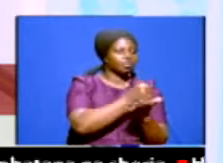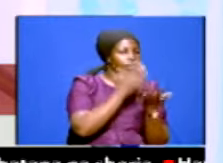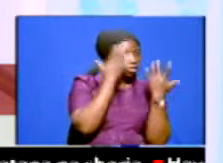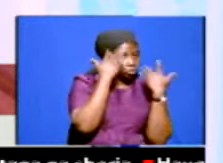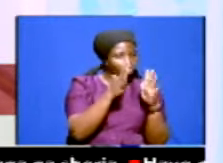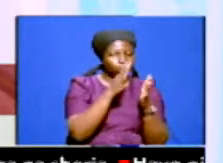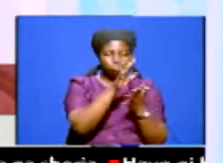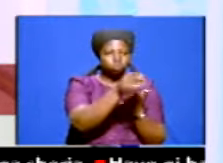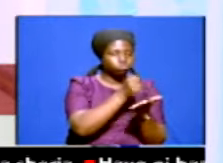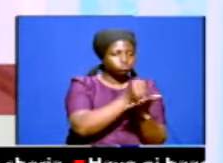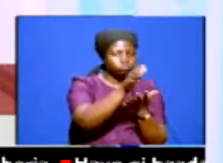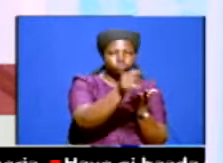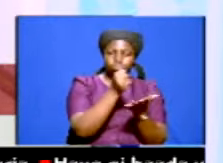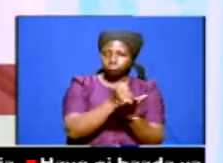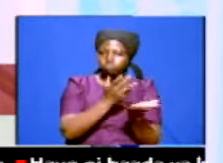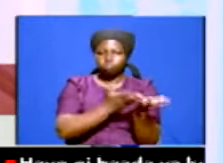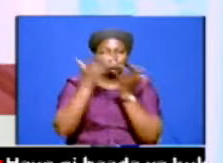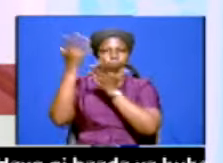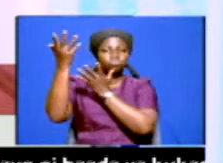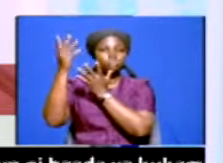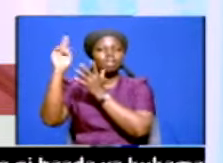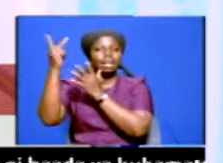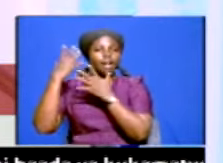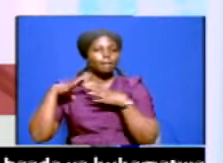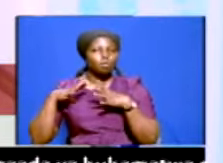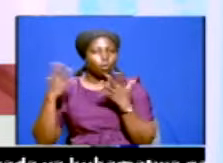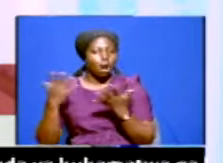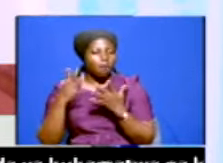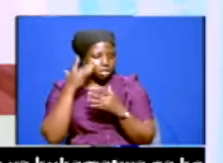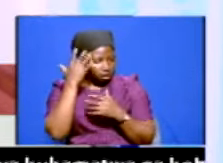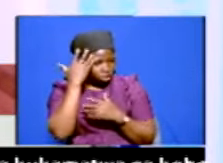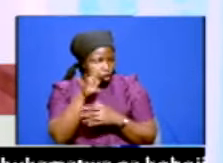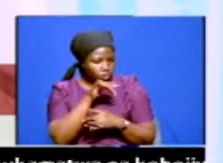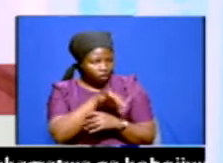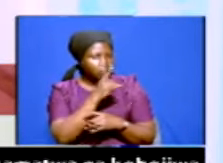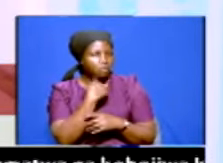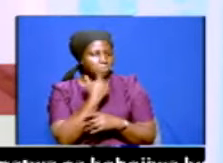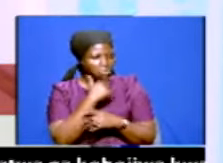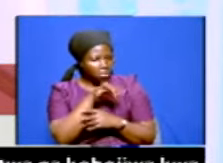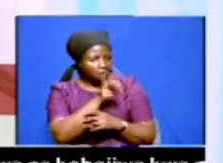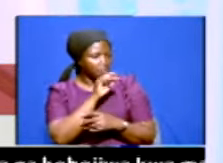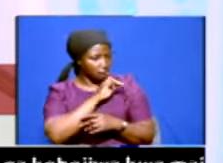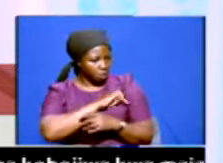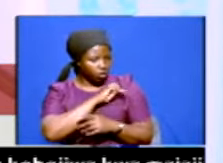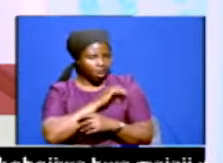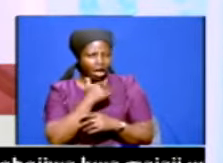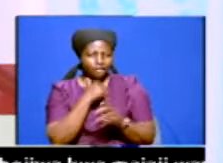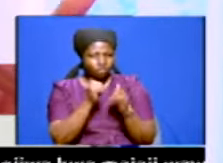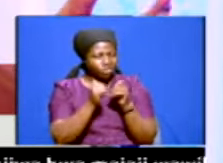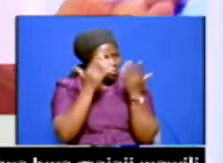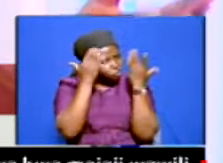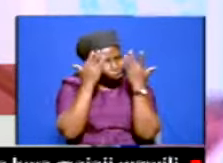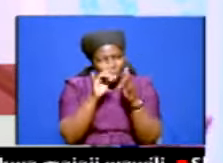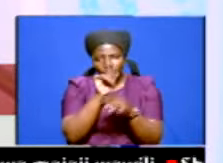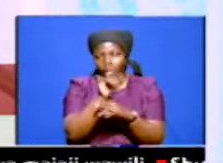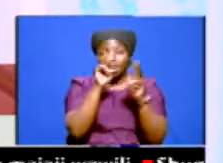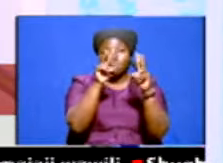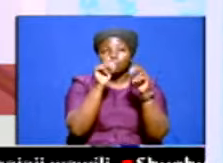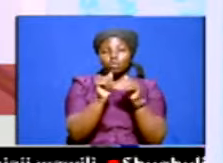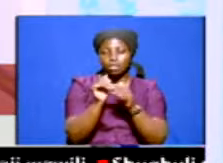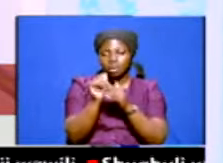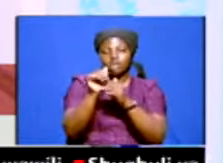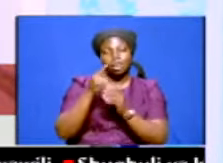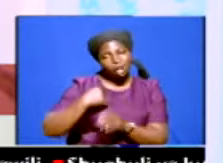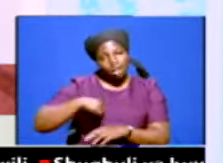Kenyans. We don't know who they are. We don't know what mission they have. And therefore, these are issues that lead us to wrong